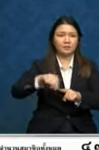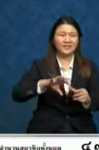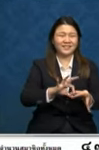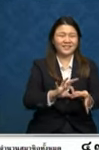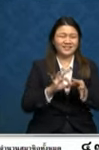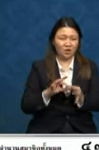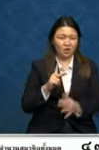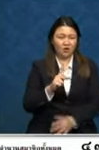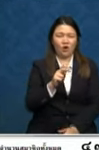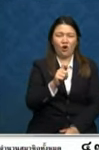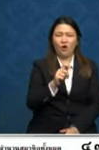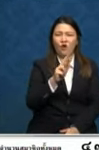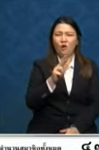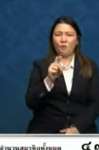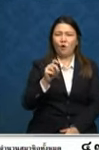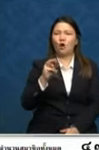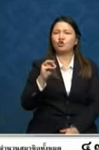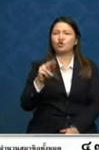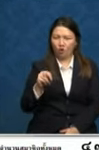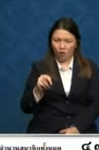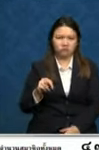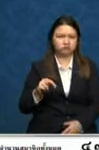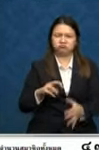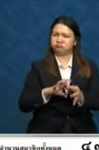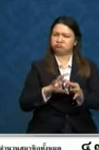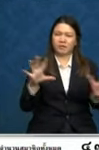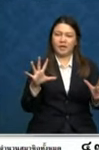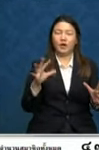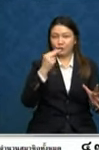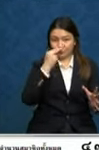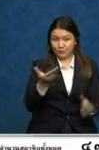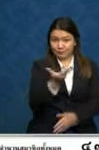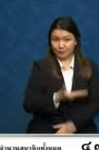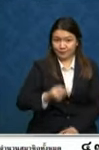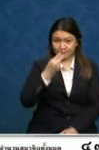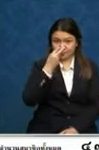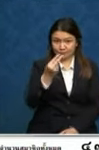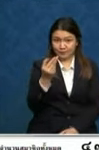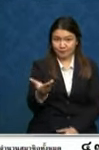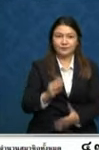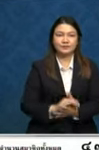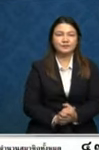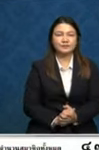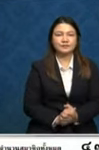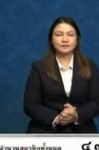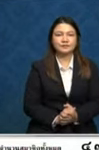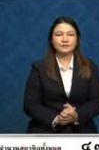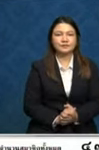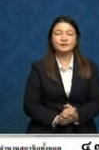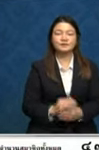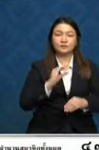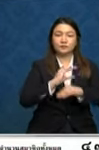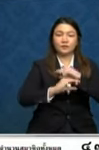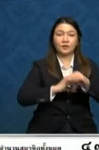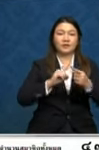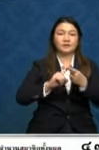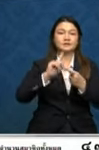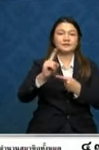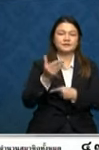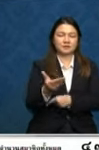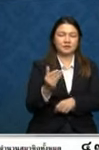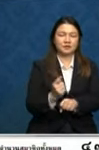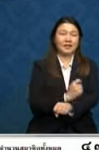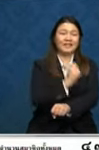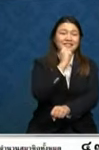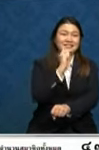ที่ของการดูแลของหน่วยงานกรมน.ให้ทุกท่านร่วมพิจารณาและตั้งข้อสังเกตกันครับโดยเริ่มจากโครงการแรกจ้างรับเหมาปฏิ